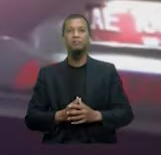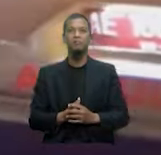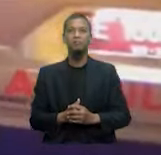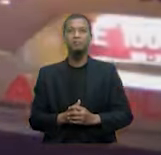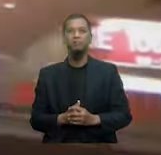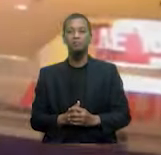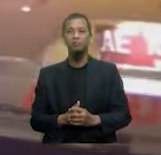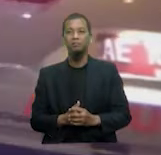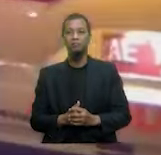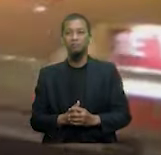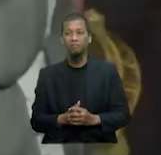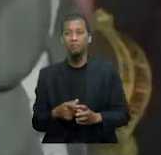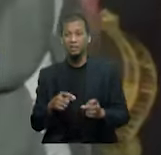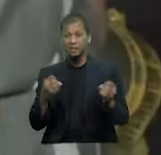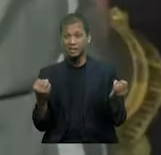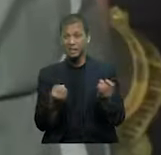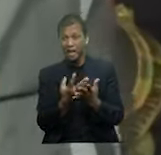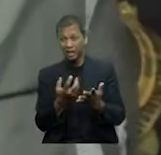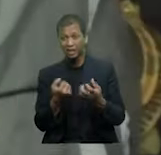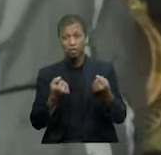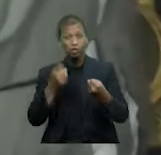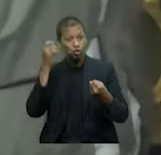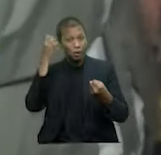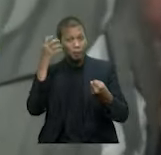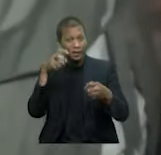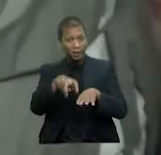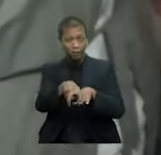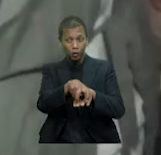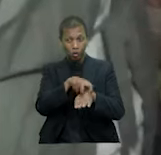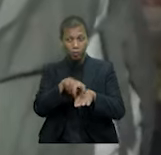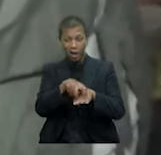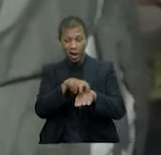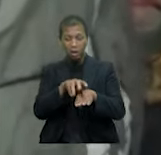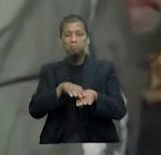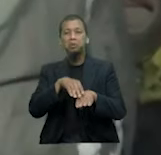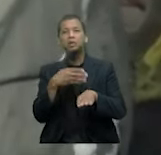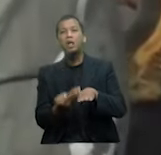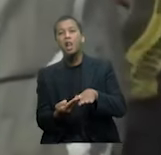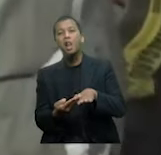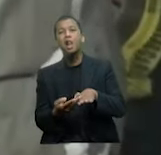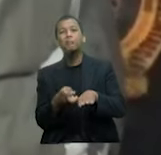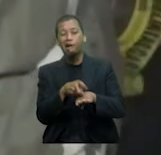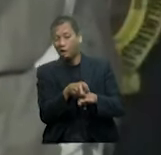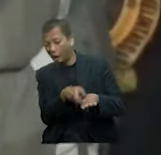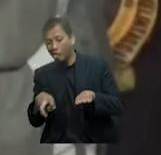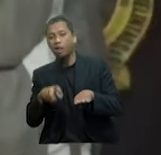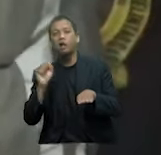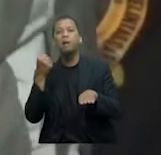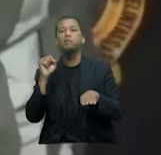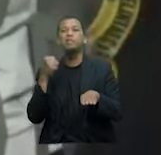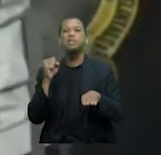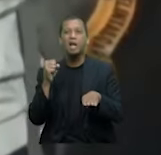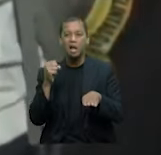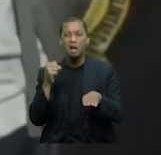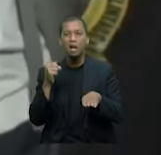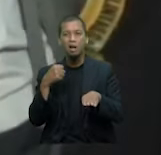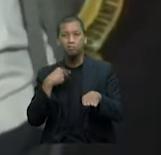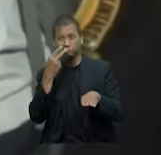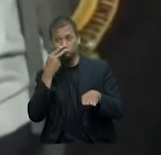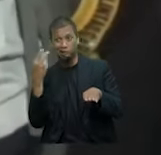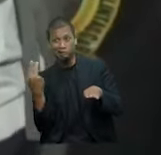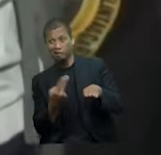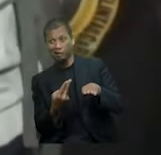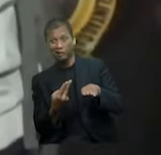Akibat kecelakaan ini, supir dan penumpang tewas terjepit dan terjebak di dalam mobil. Saksi melihat mobil melaju dengan kecepatan tinggi,